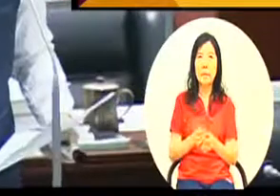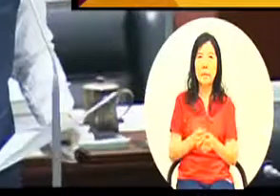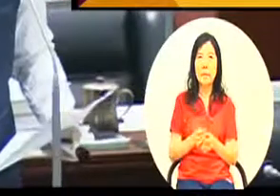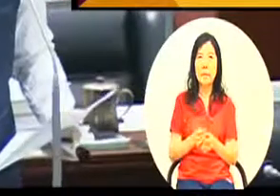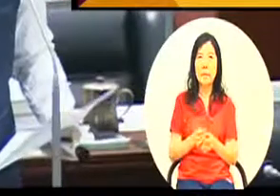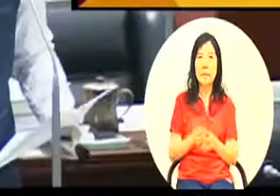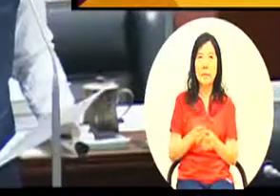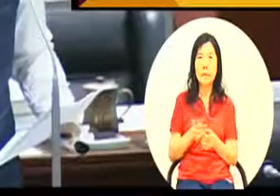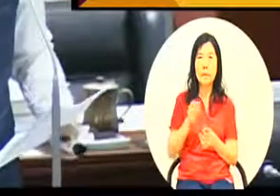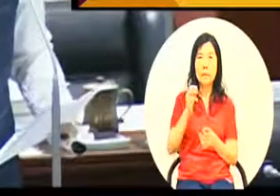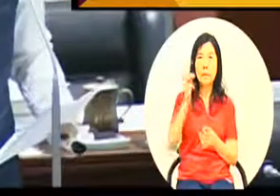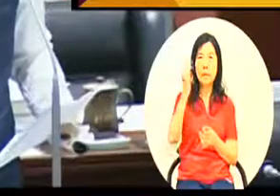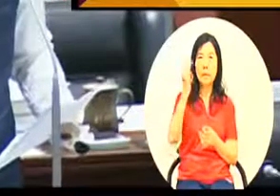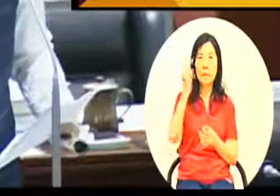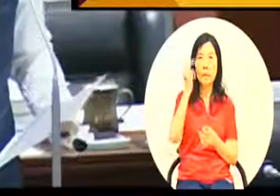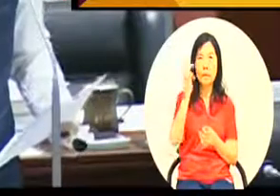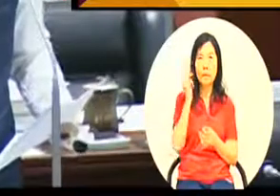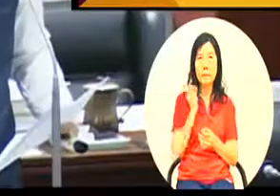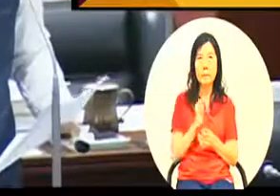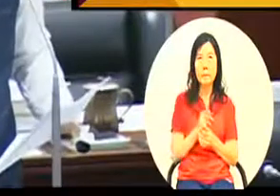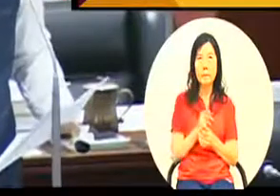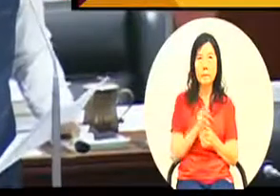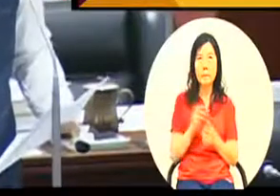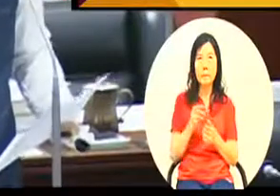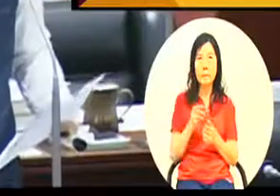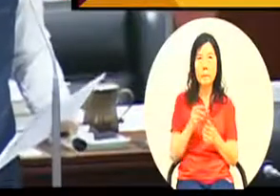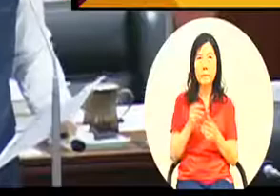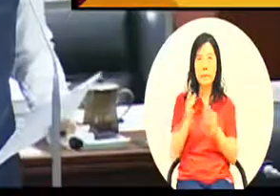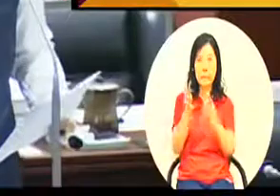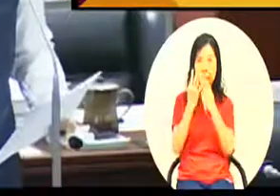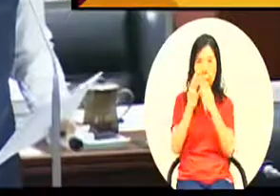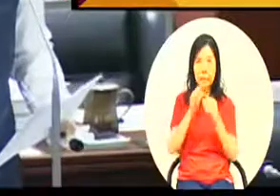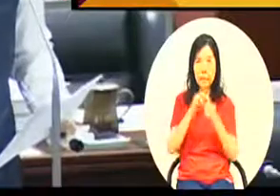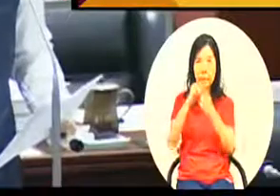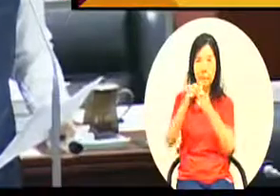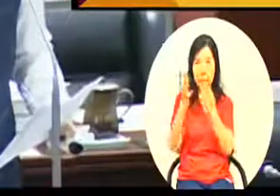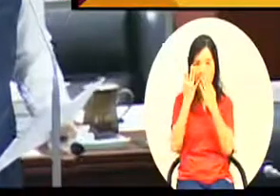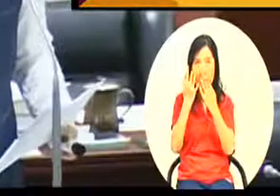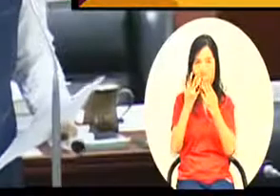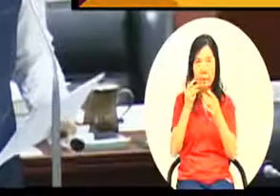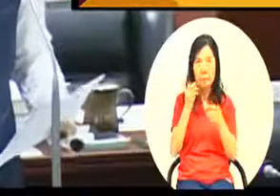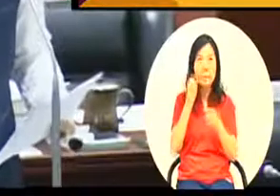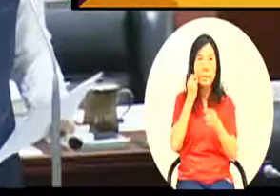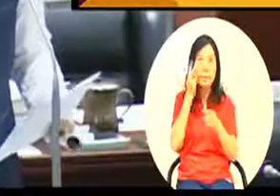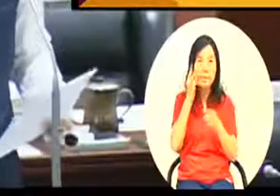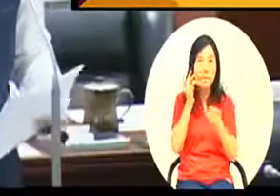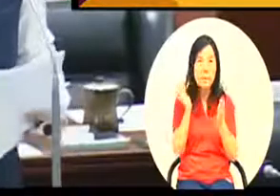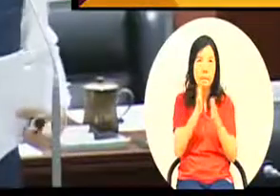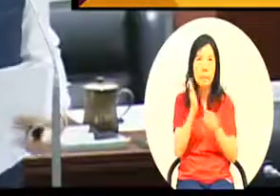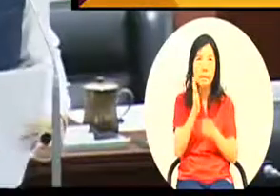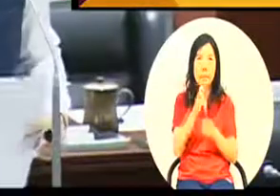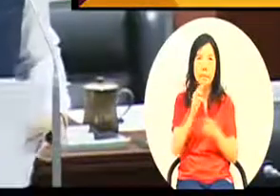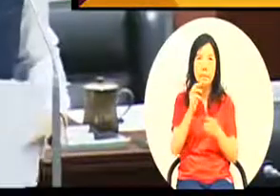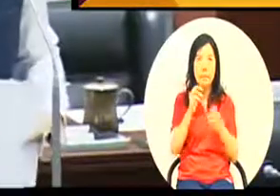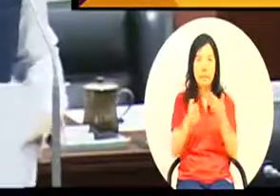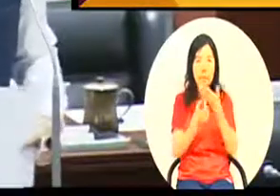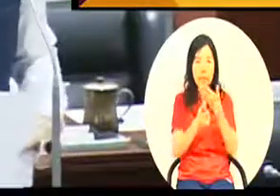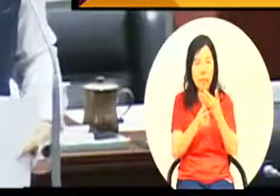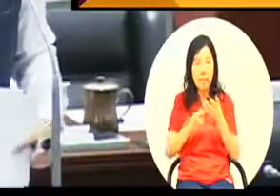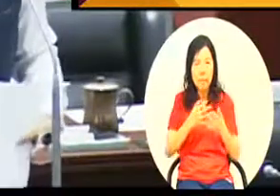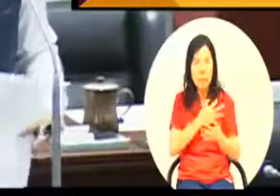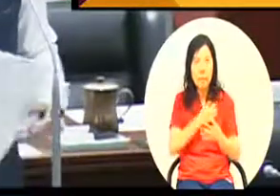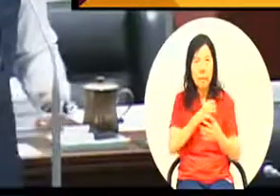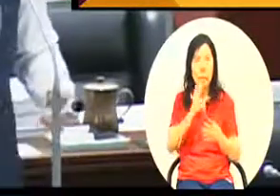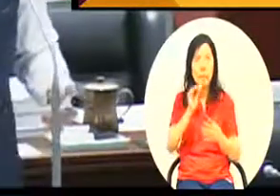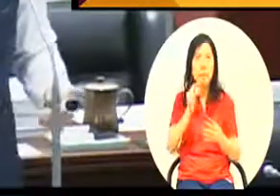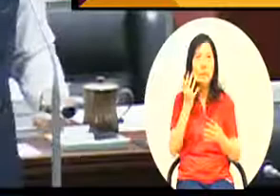监所那边，当然不能讲监所，就是观察就乐界进行乐界，大概快两个月的时间，看看你有没有毒瘾，如果没有